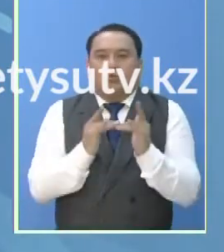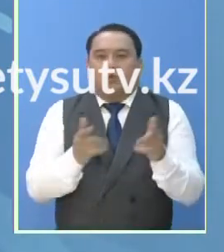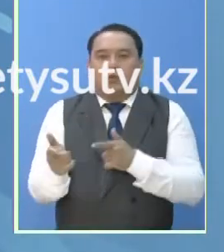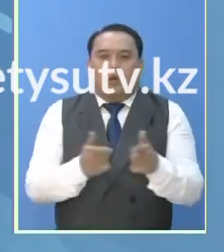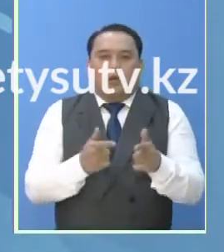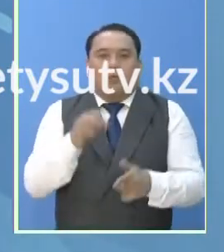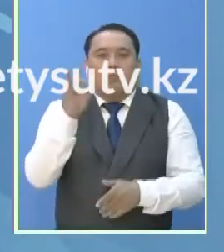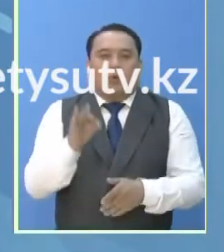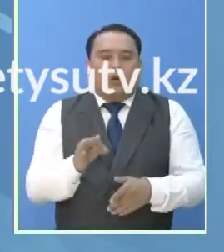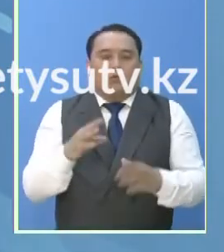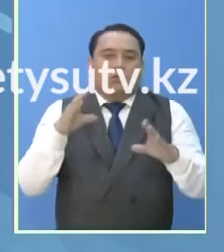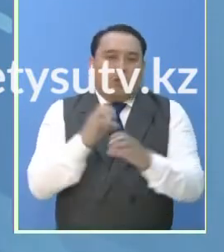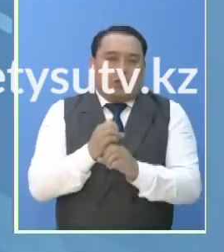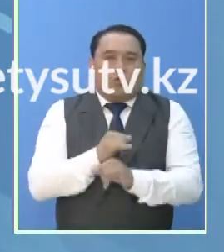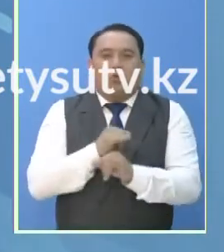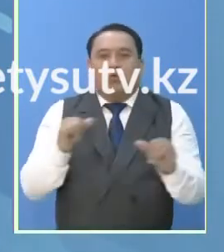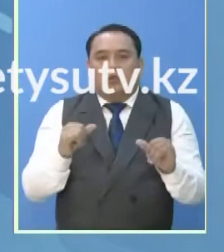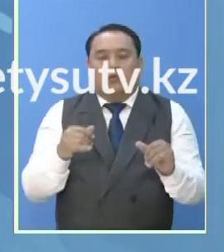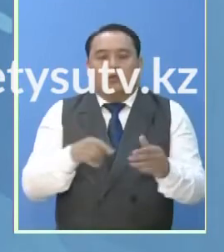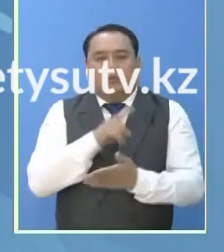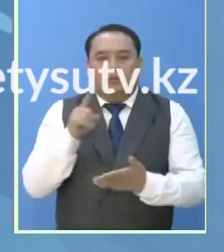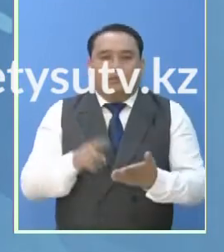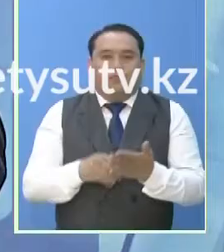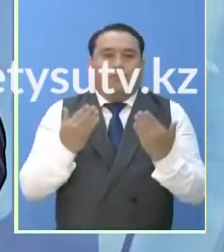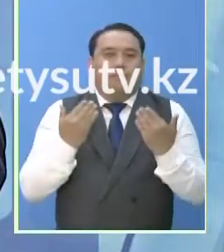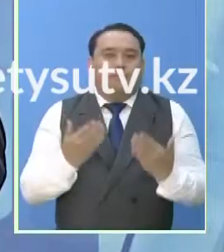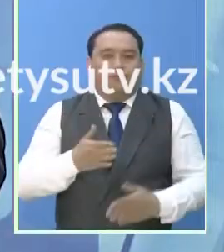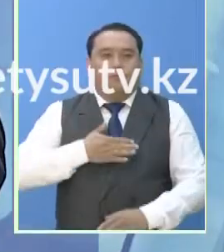толды, я болмаса азайды? Статистиканы айта кетсеңіз. Қазір күнге